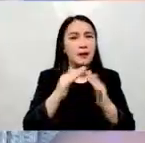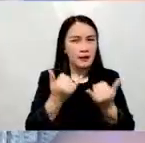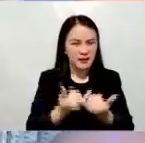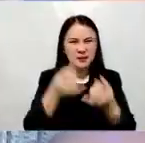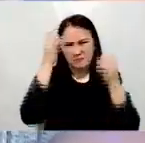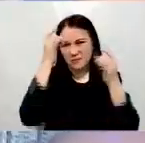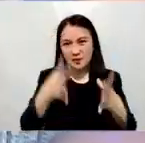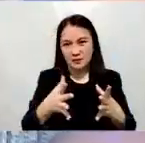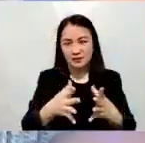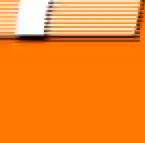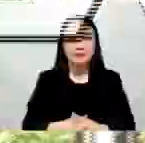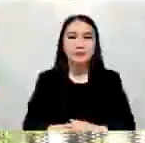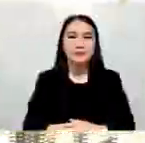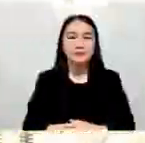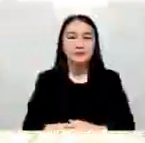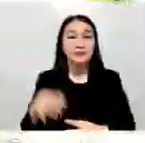si JC Cosico.